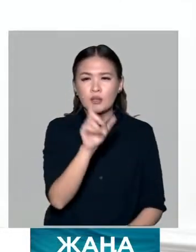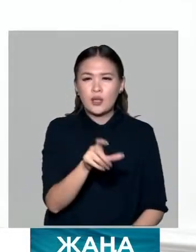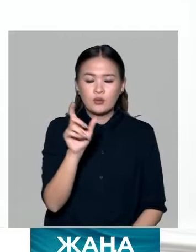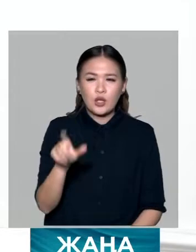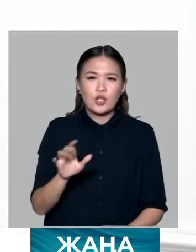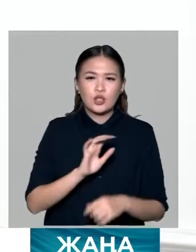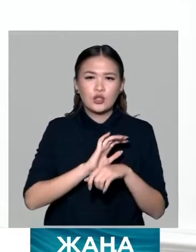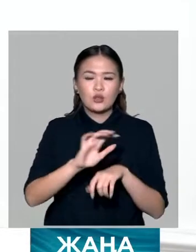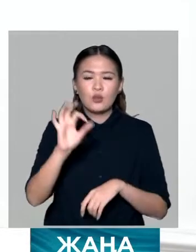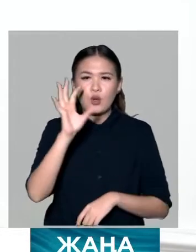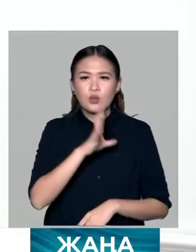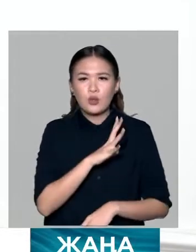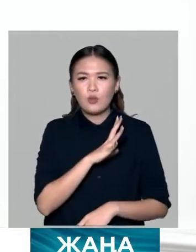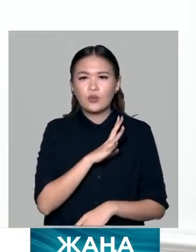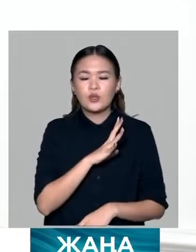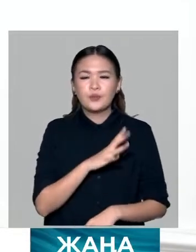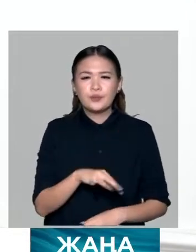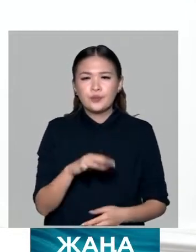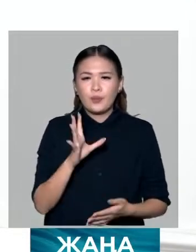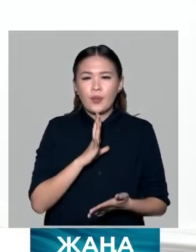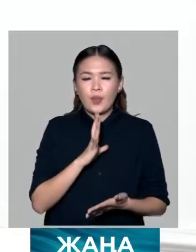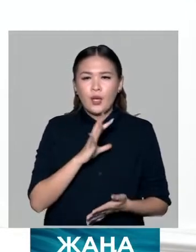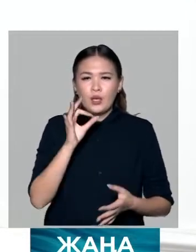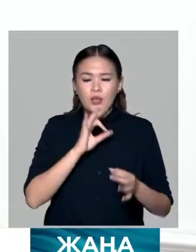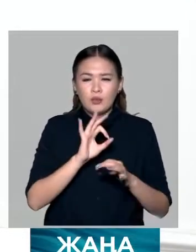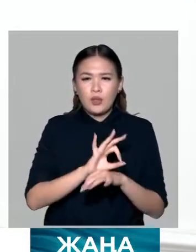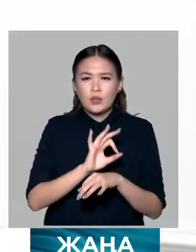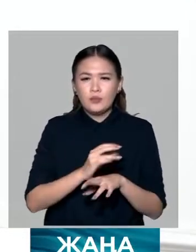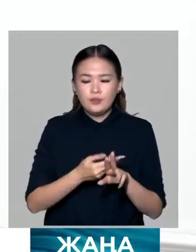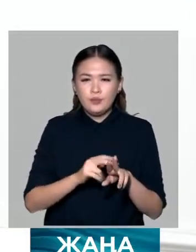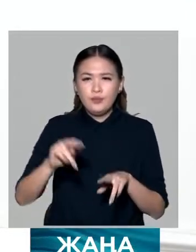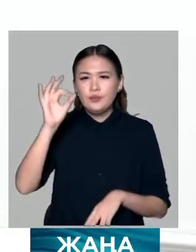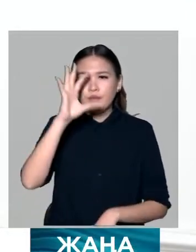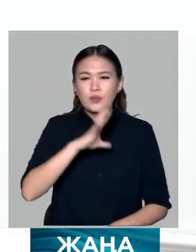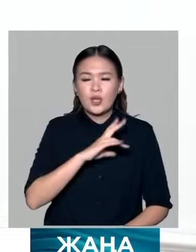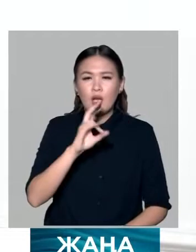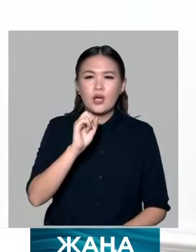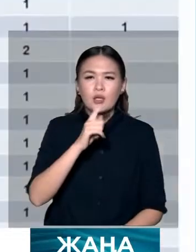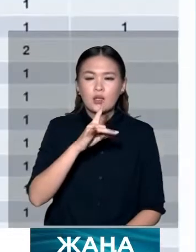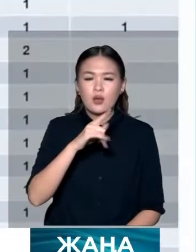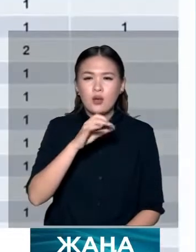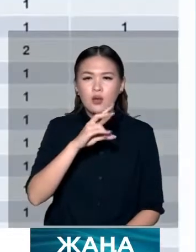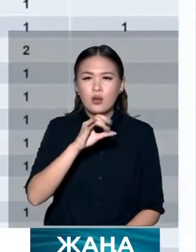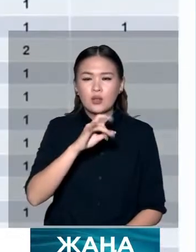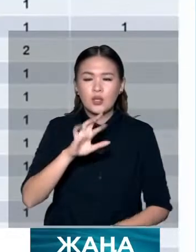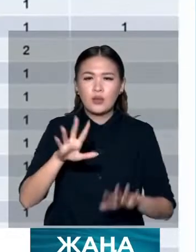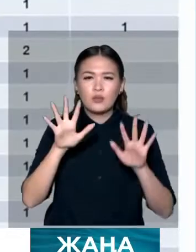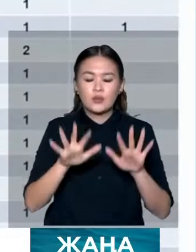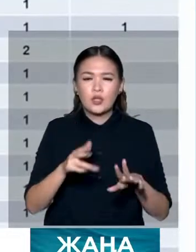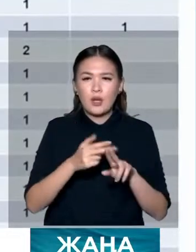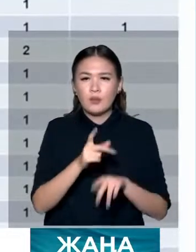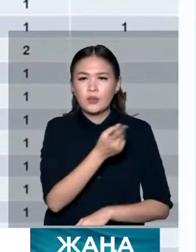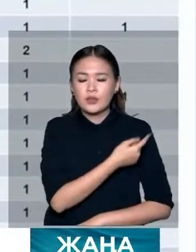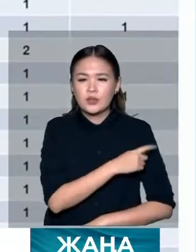жіберу процедурасы аса бюрократияға айналып кеткен. Ал наркологияға мекемелердің